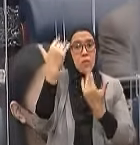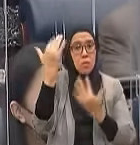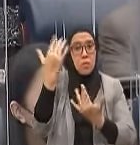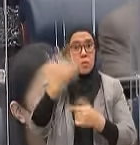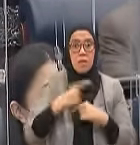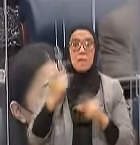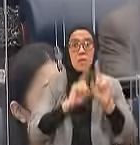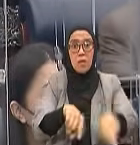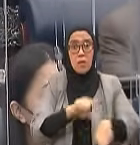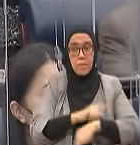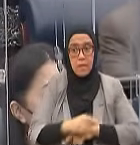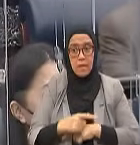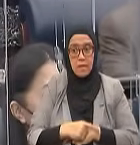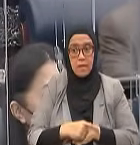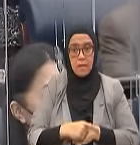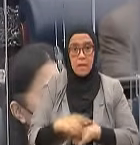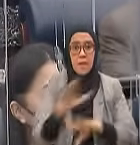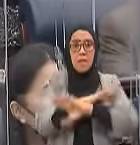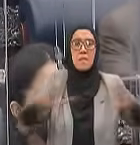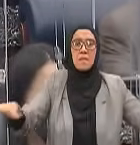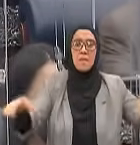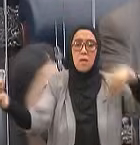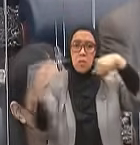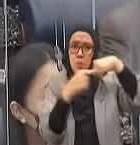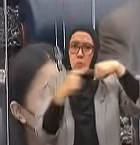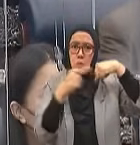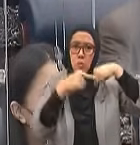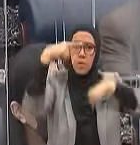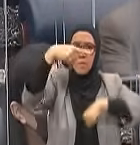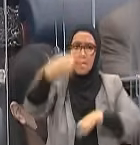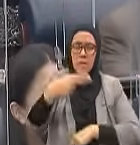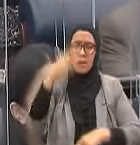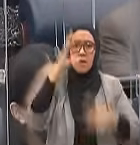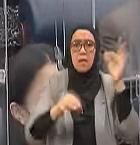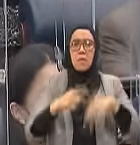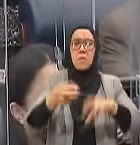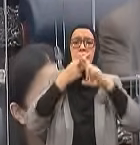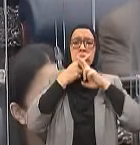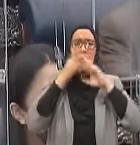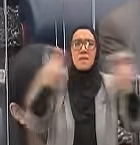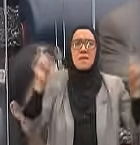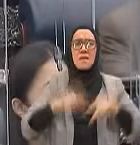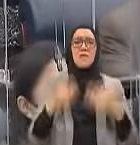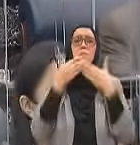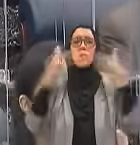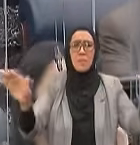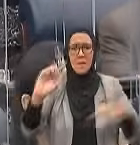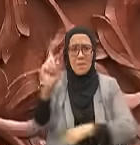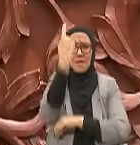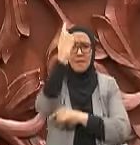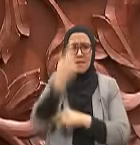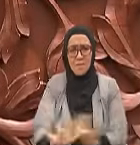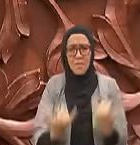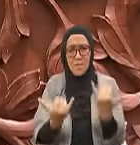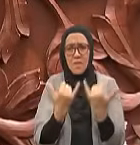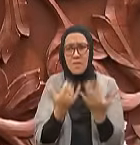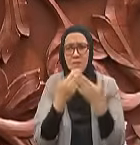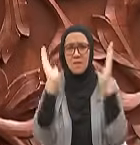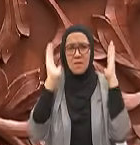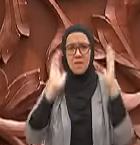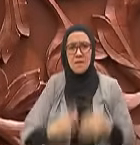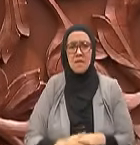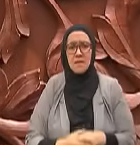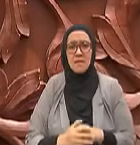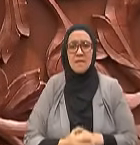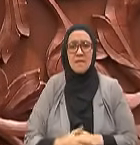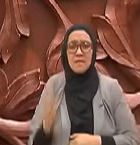Jawablah kalau dengan tudo Que kalau tak rasio dikasih file-nya juga naik Makasih Terima